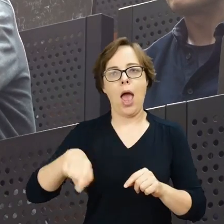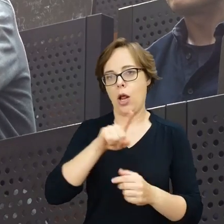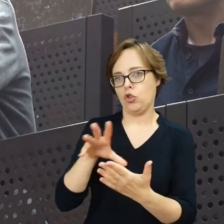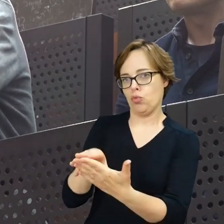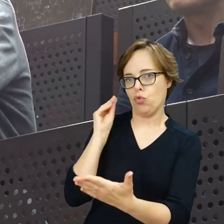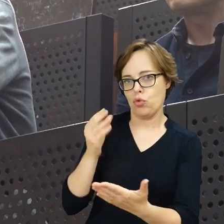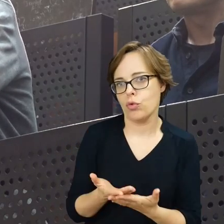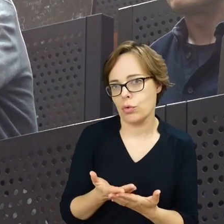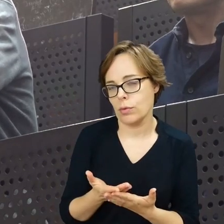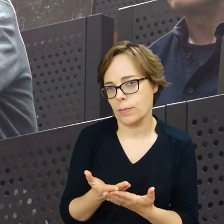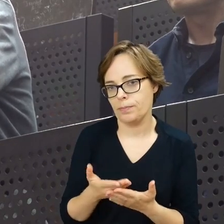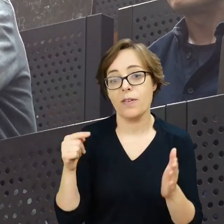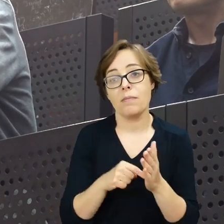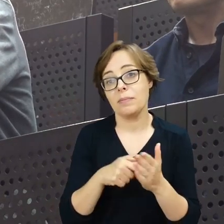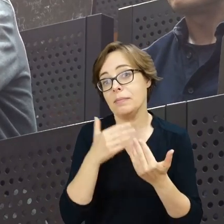wielkich reform dokonali